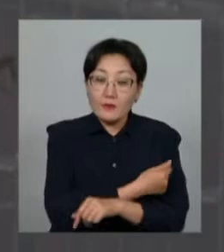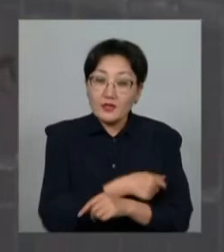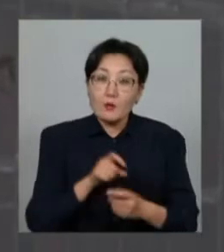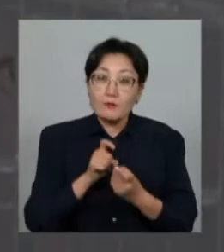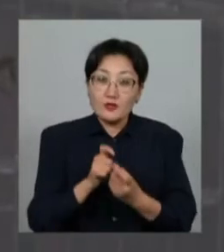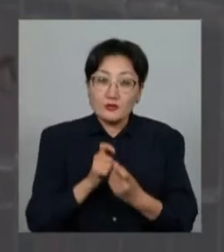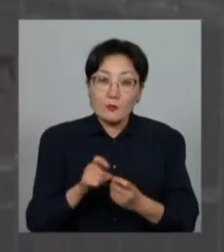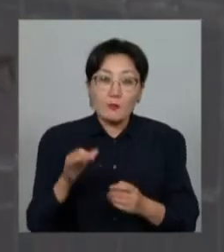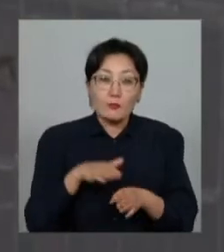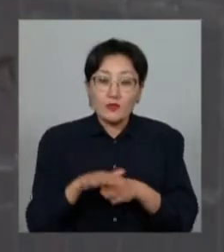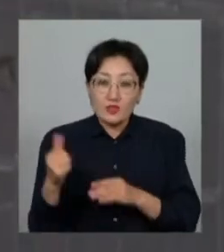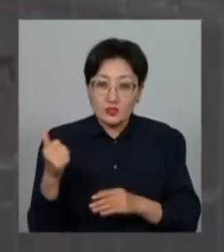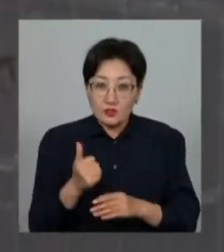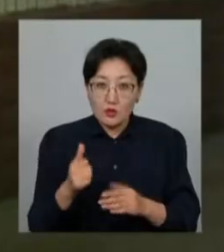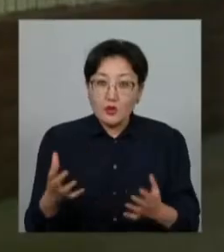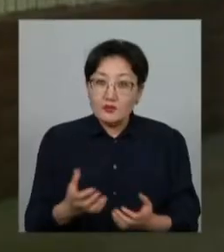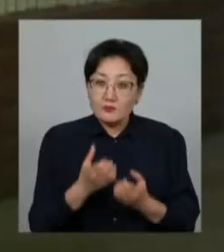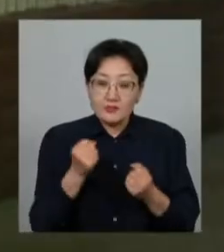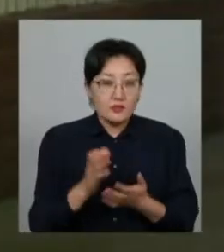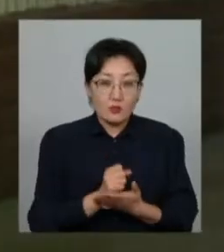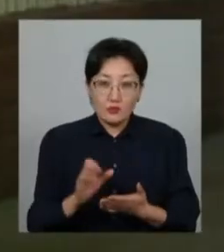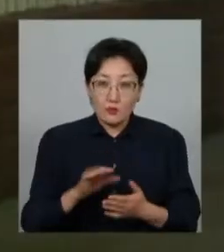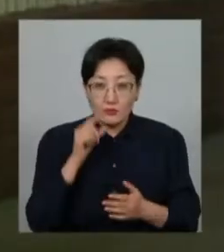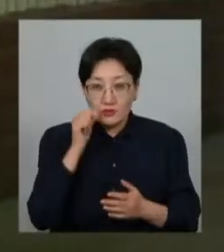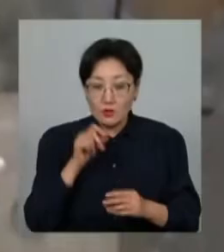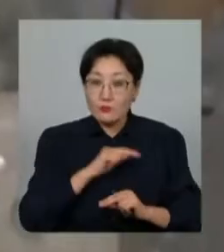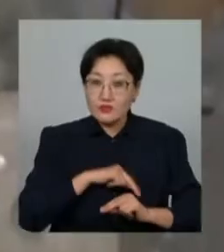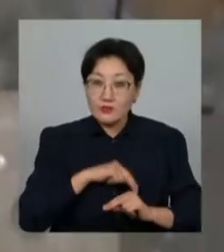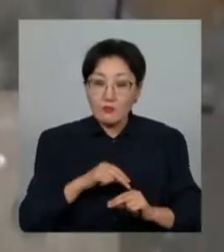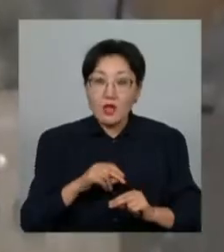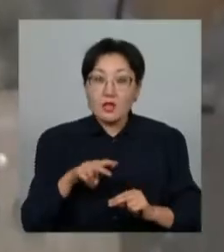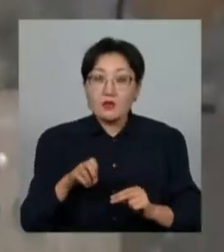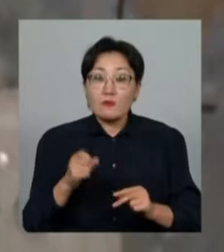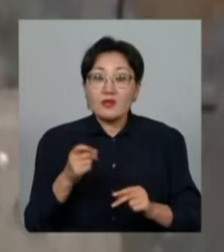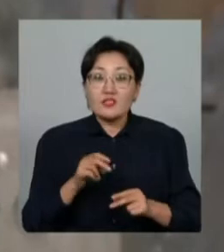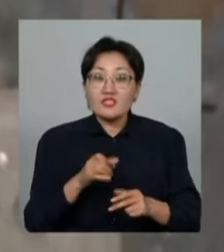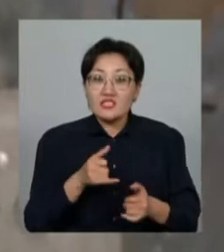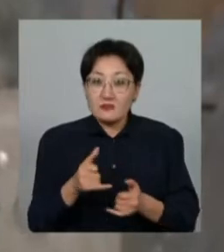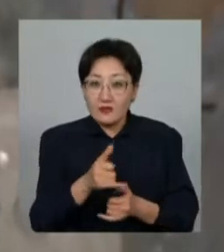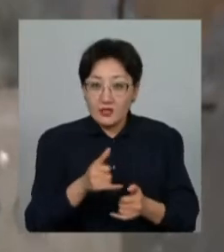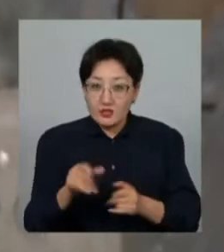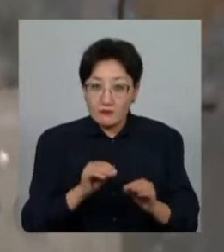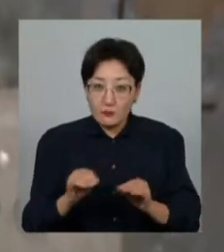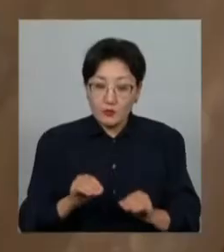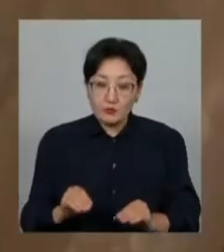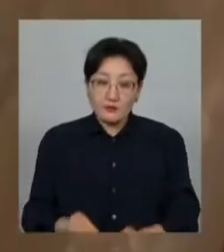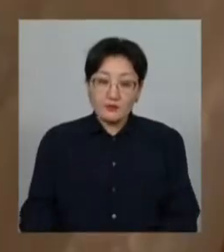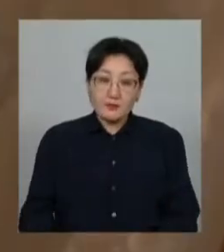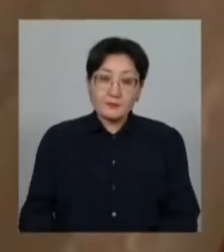боролись почти неделю, но спасти его не удалось. Мужчина работал наладчиком сварочного оборудования.